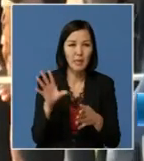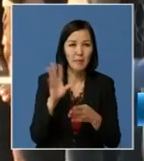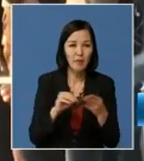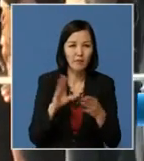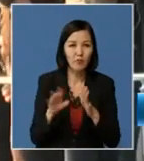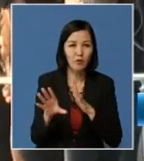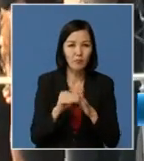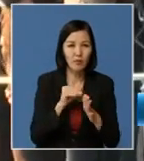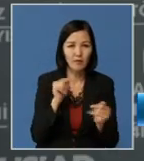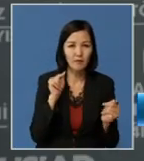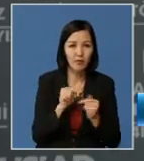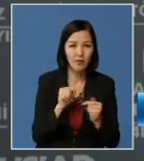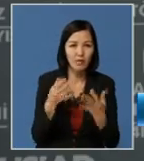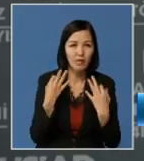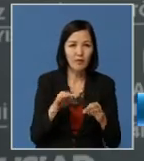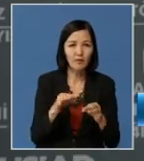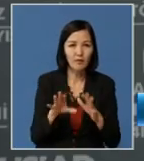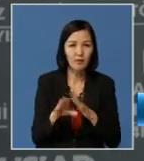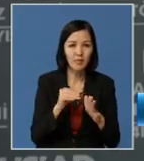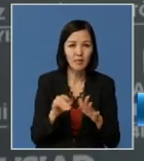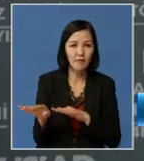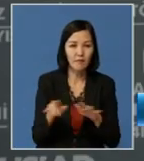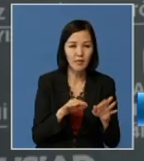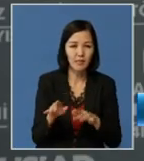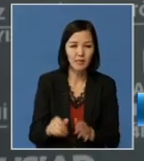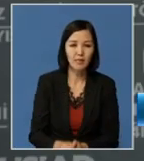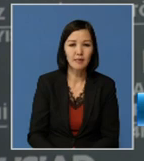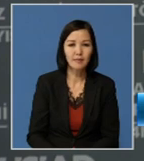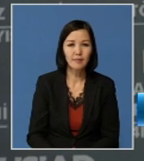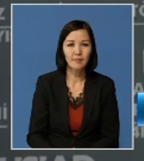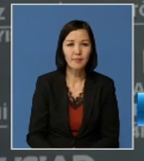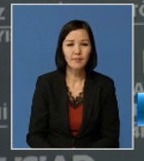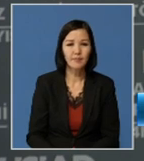выборов противоречит идее демократического избирательного процесса.